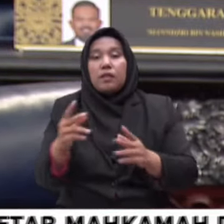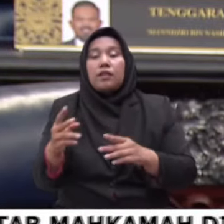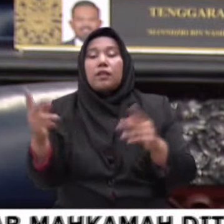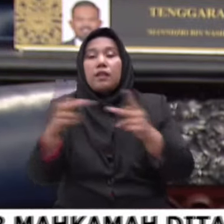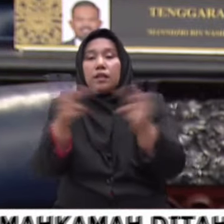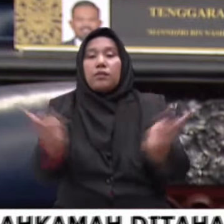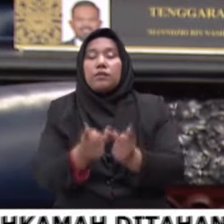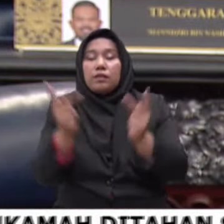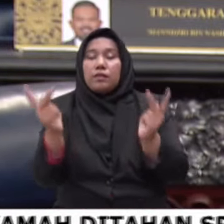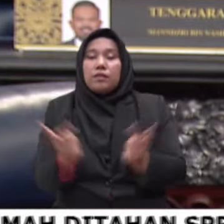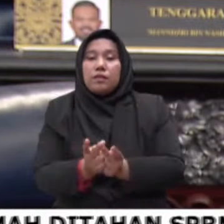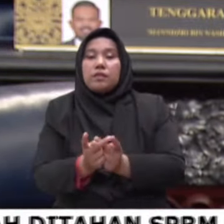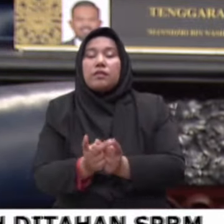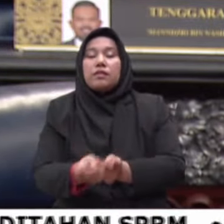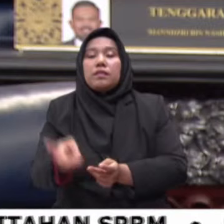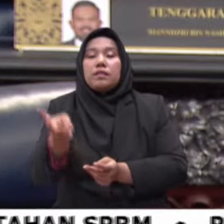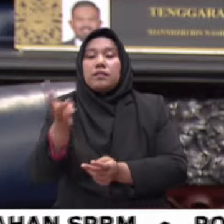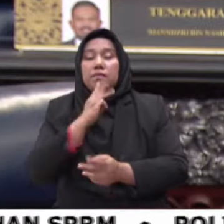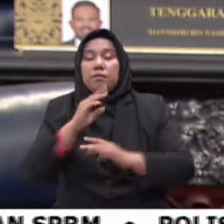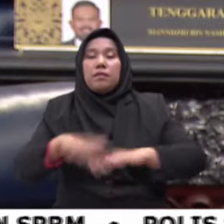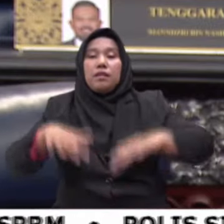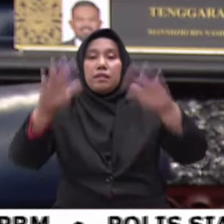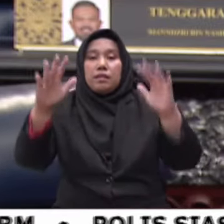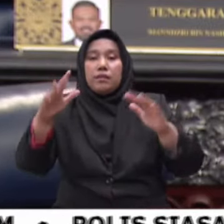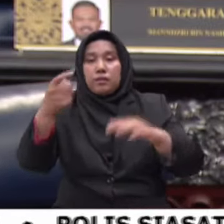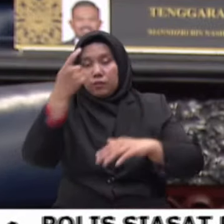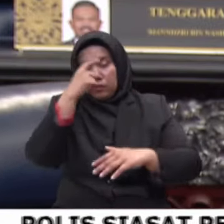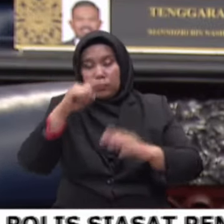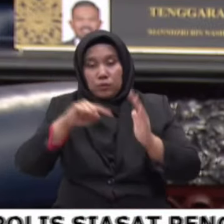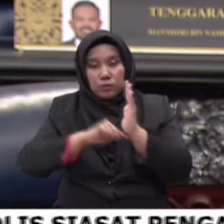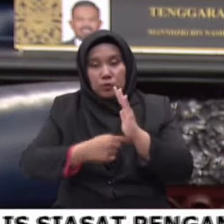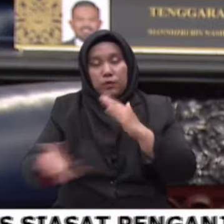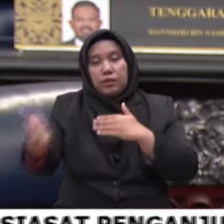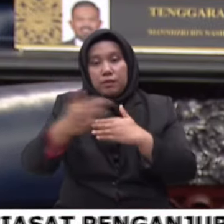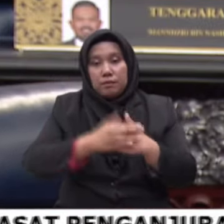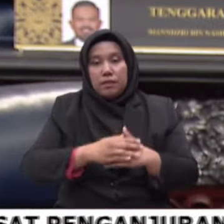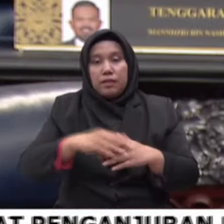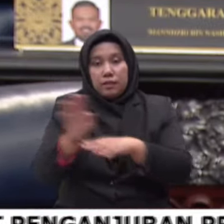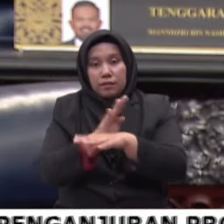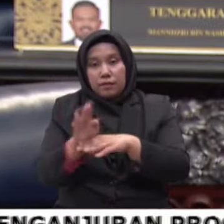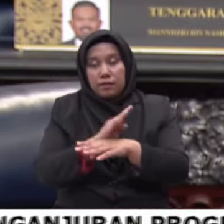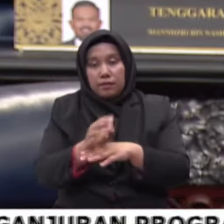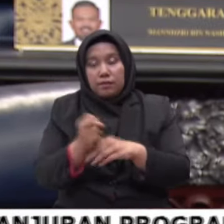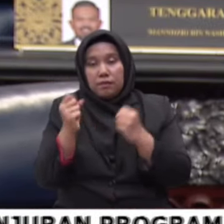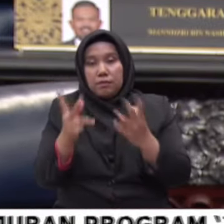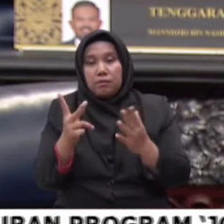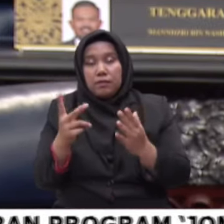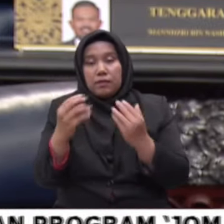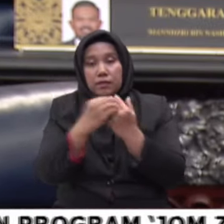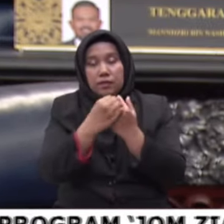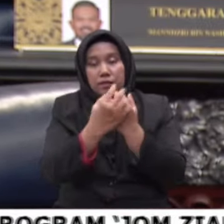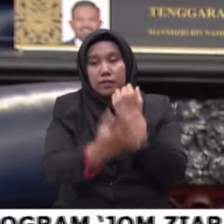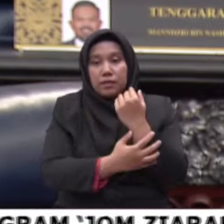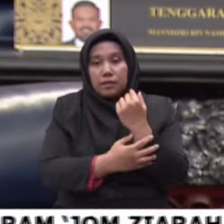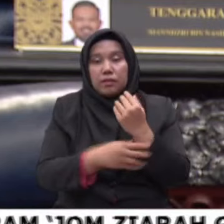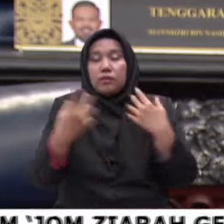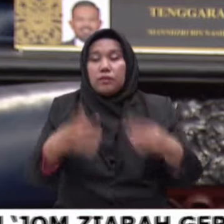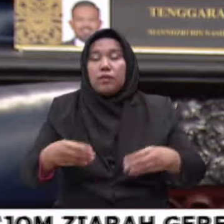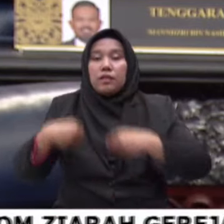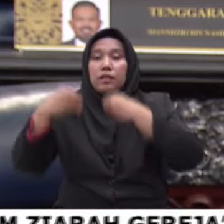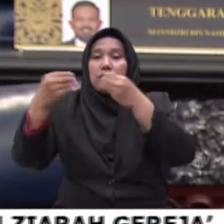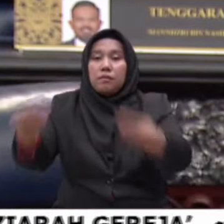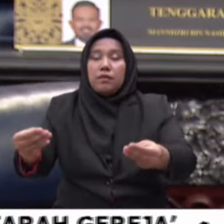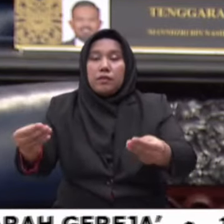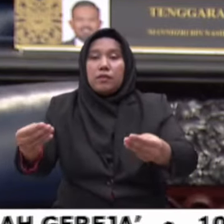banjir untuk memulakan semula perniagaan mereka. Ketiga, berapakah jumlah dana pembiayaan sokongan PKS yang telah disalurkan sepenuhnya